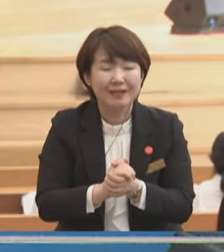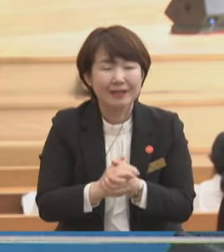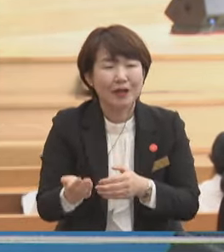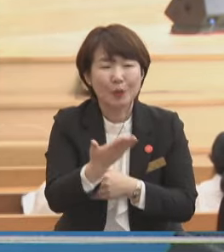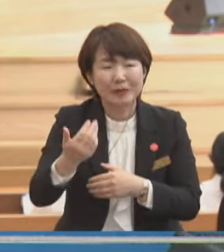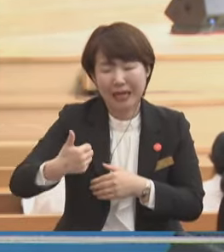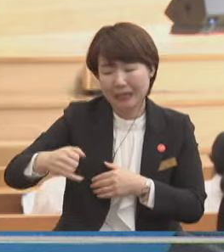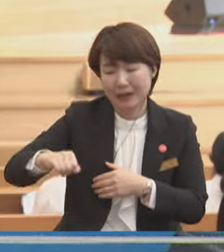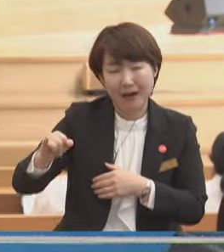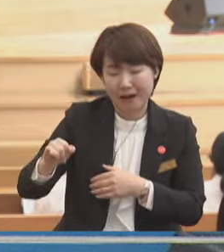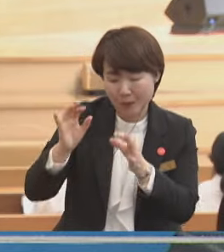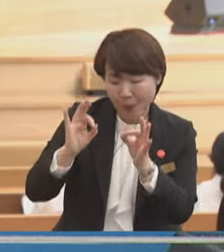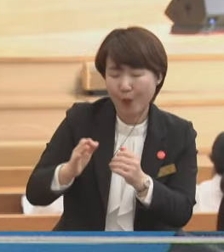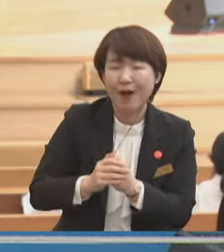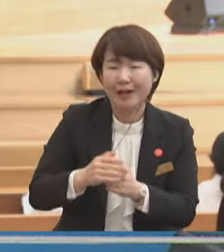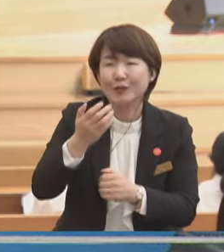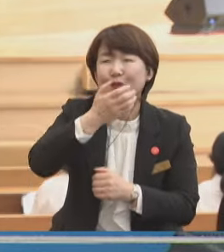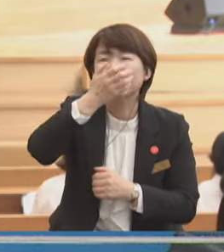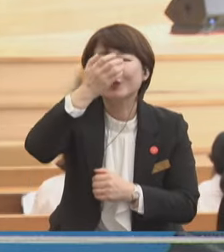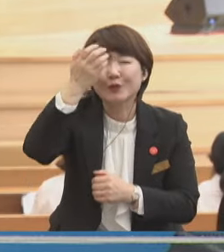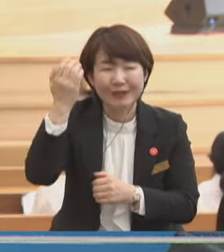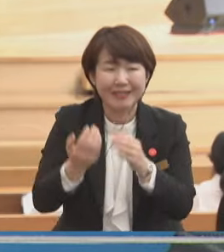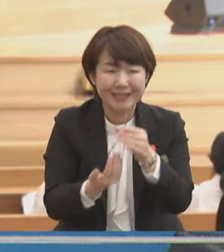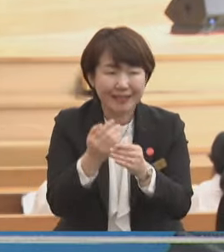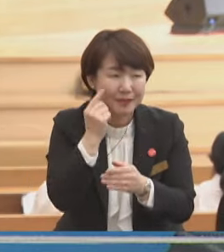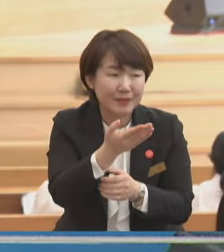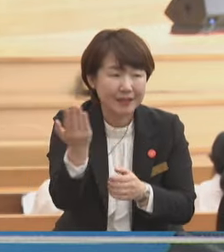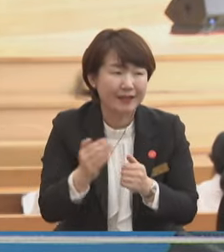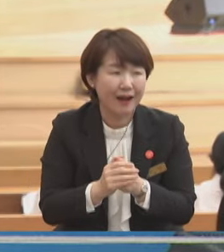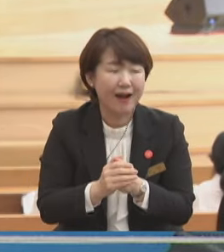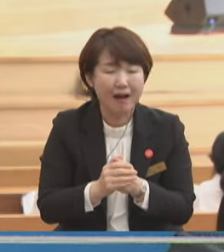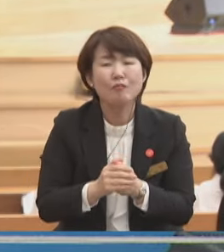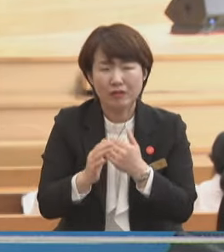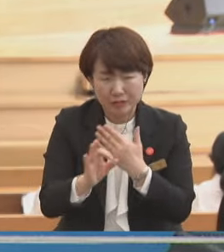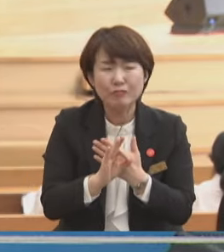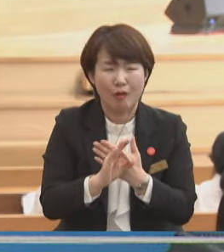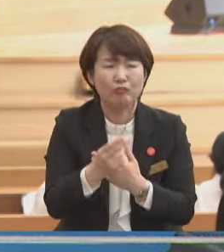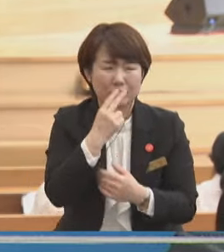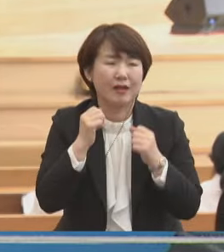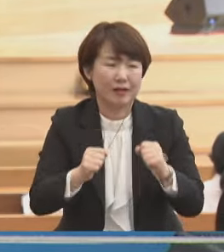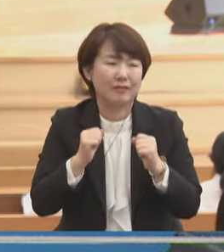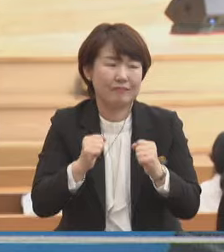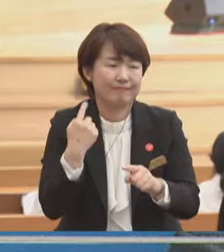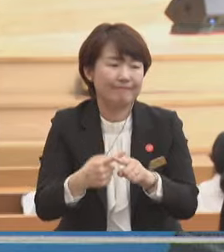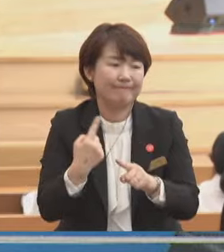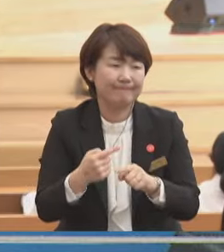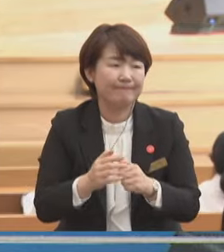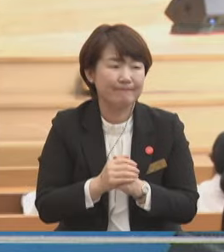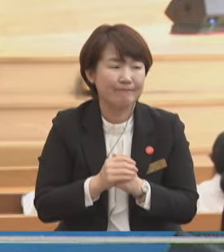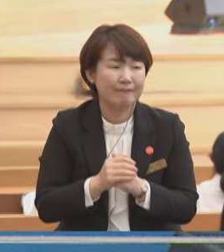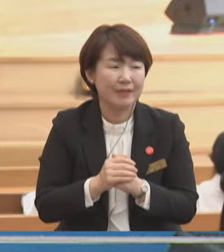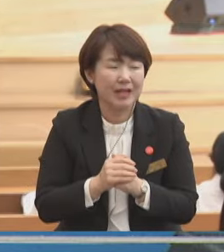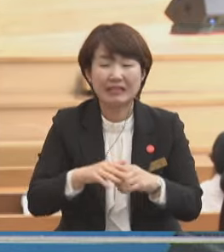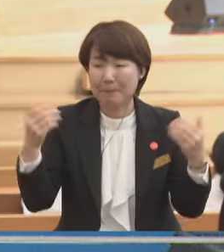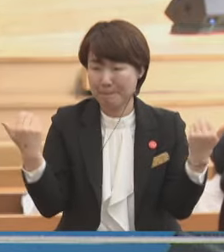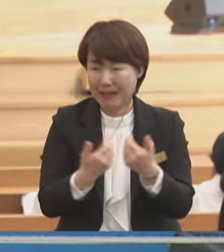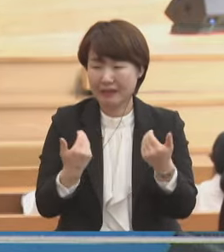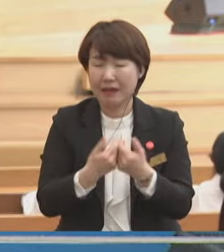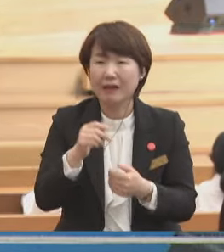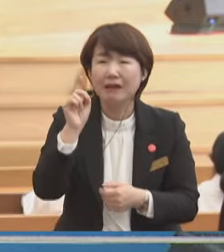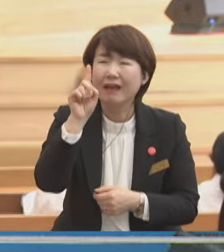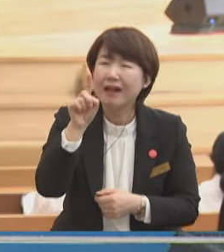보면서 꿈꾸는 마음들이 있으십니까 아멘 그러면 살아 있는 사람인 반 내일에